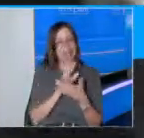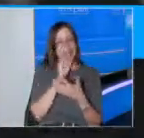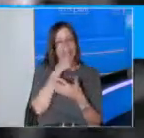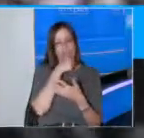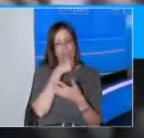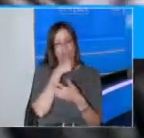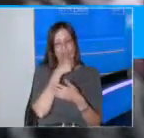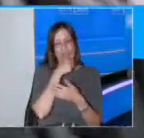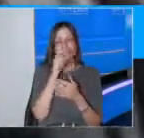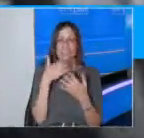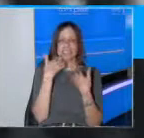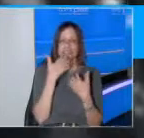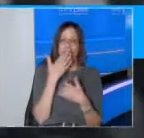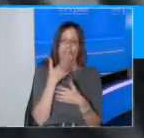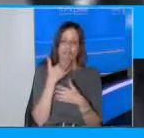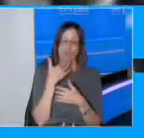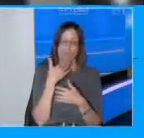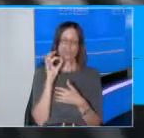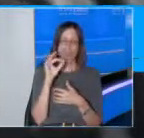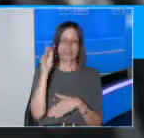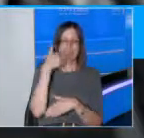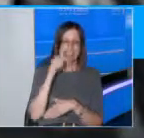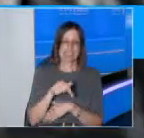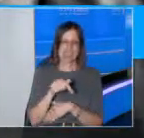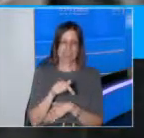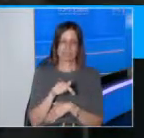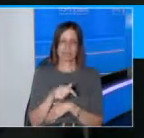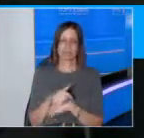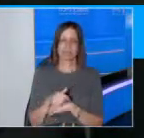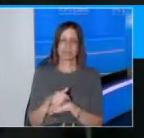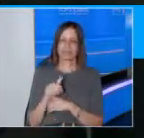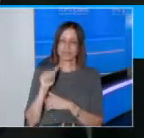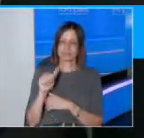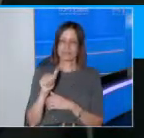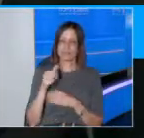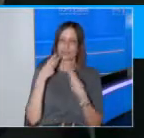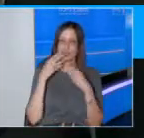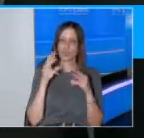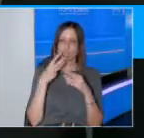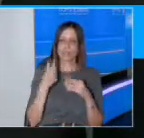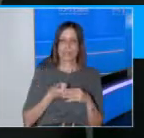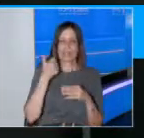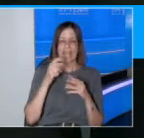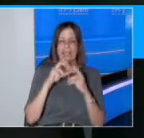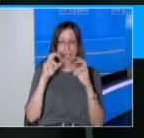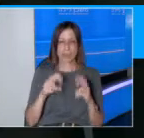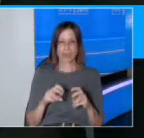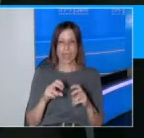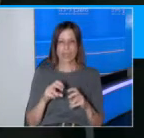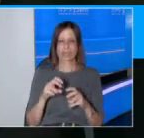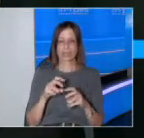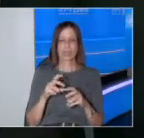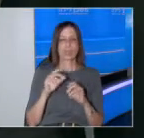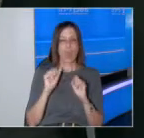מההיסטוריה ומהסיפור היהודי של מדינת ישראל. כן, אלכס ריף, משוררת, כאמור, מנכלית עמותת לובי